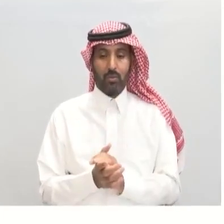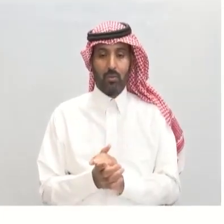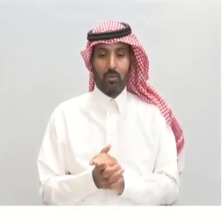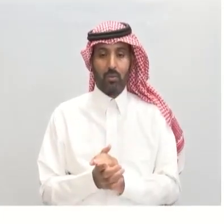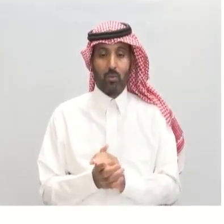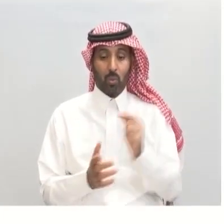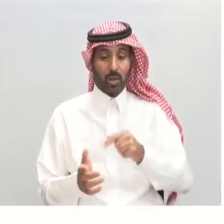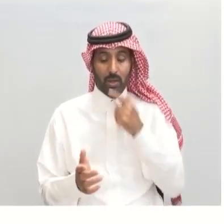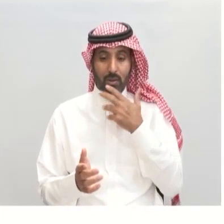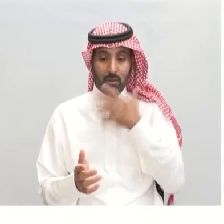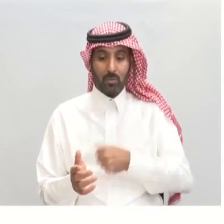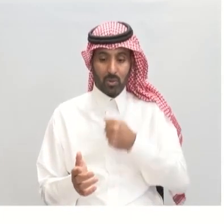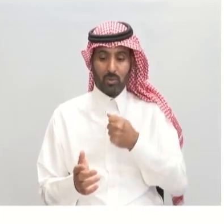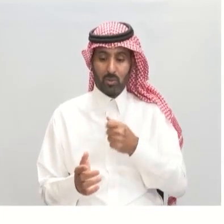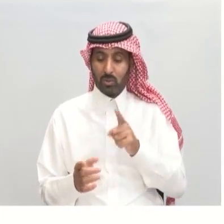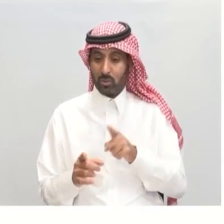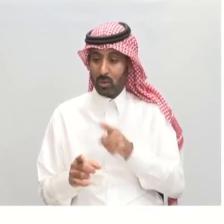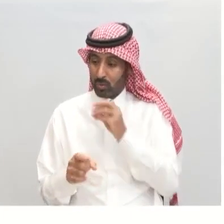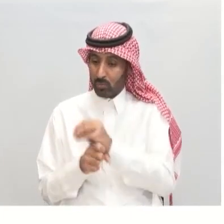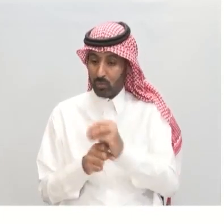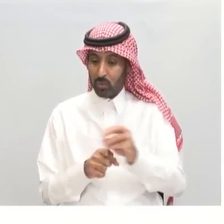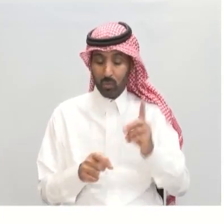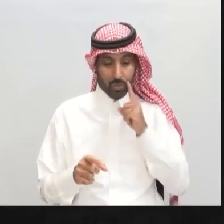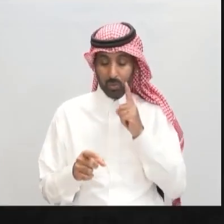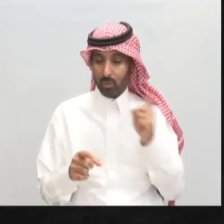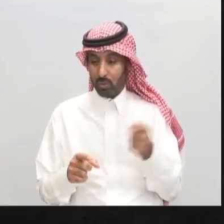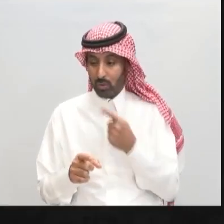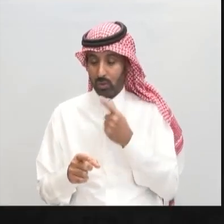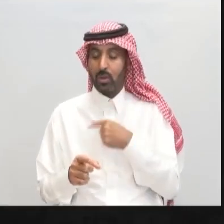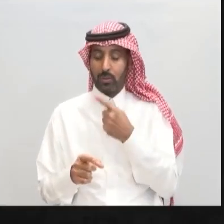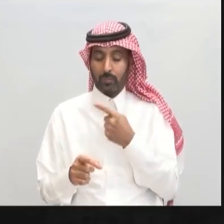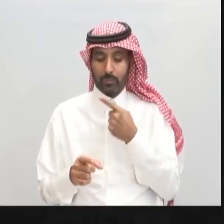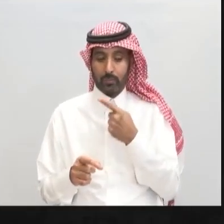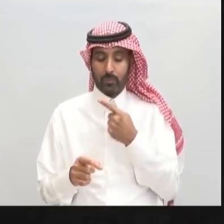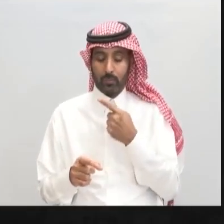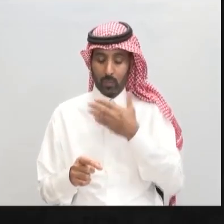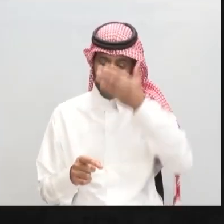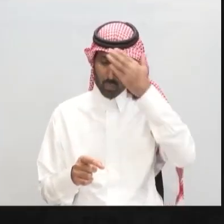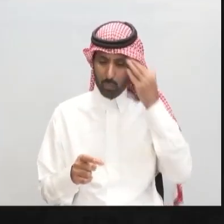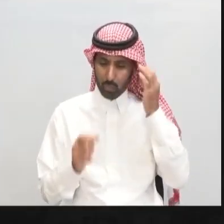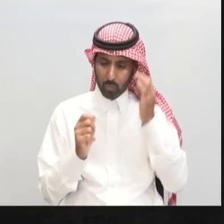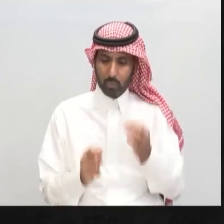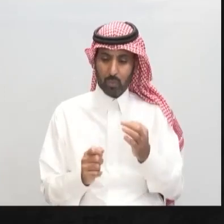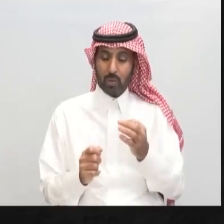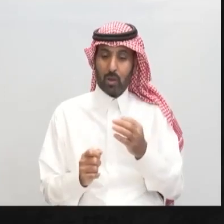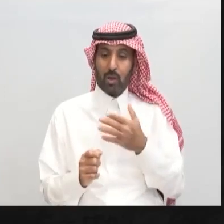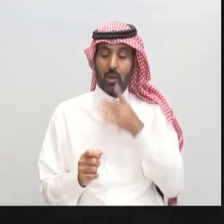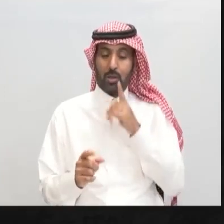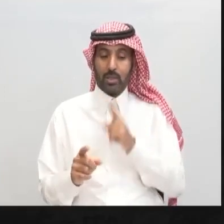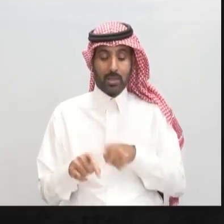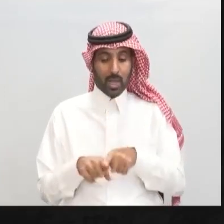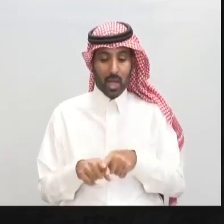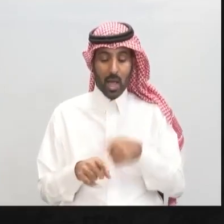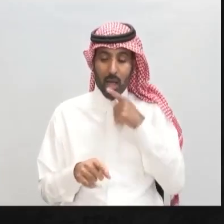النبي عليه الصلاه والسلام لا داعي للجمع النبي عليه الصلاه والسلام موجود بين ظهرانيهم حافظ للقران الكريم والصحابه كذلك